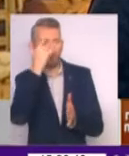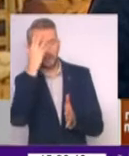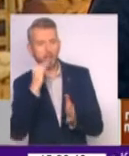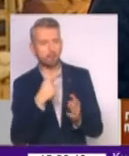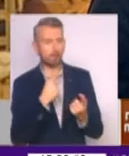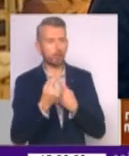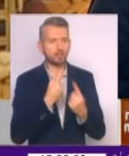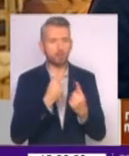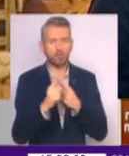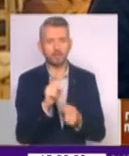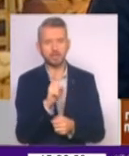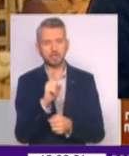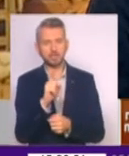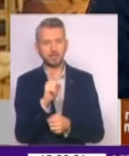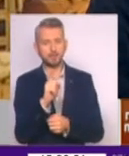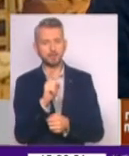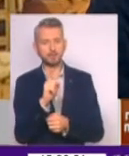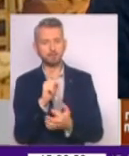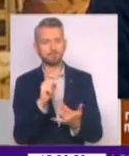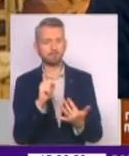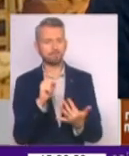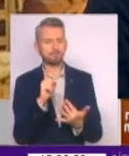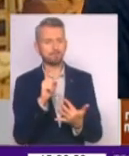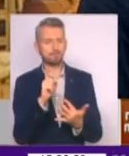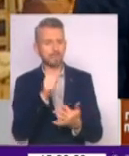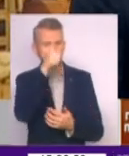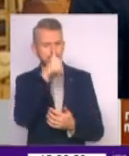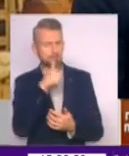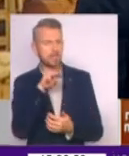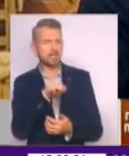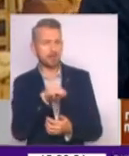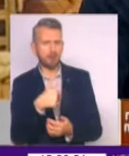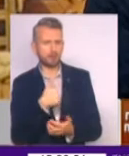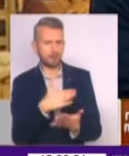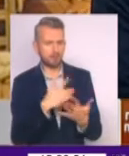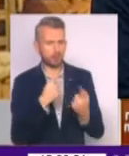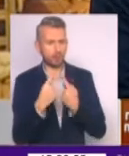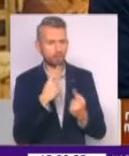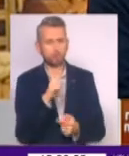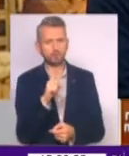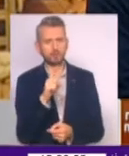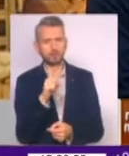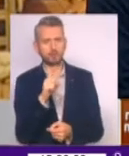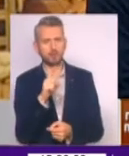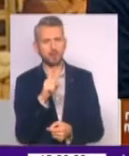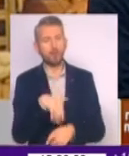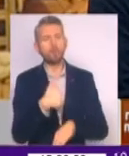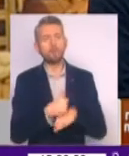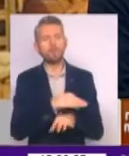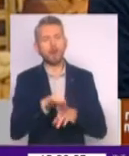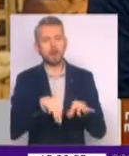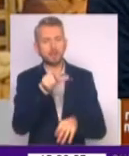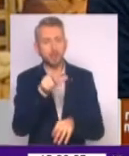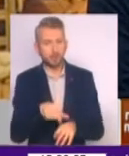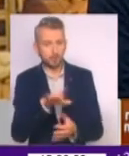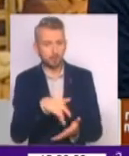розмовах з тим же в травні місяці я мав розмову з цього приводу з головним архітектором міста,